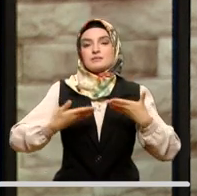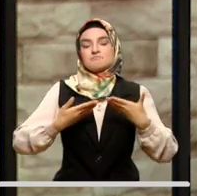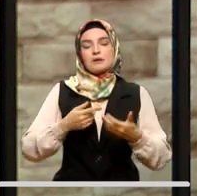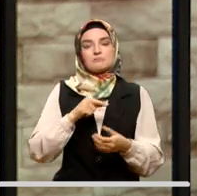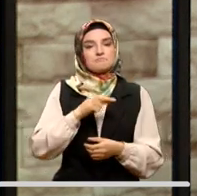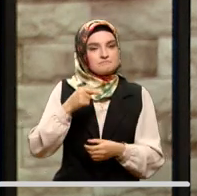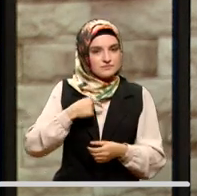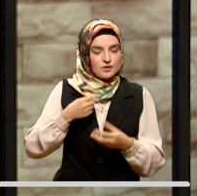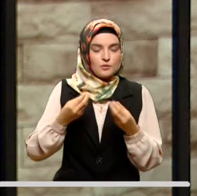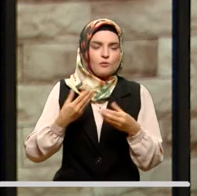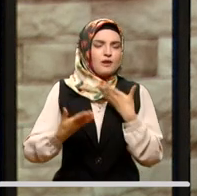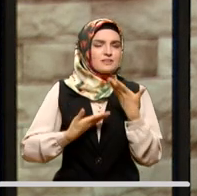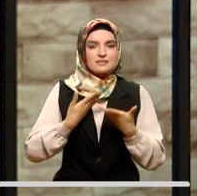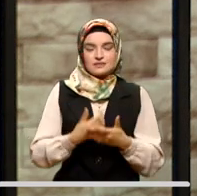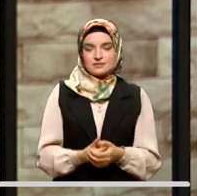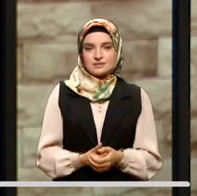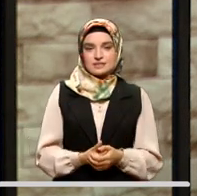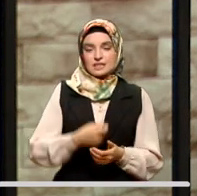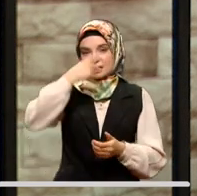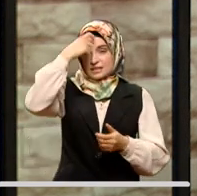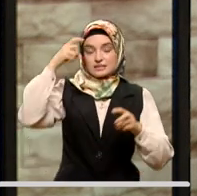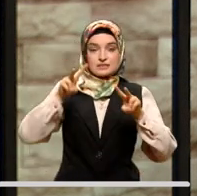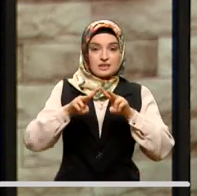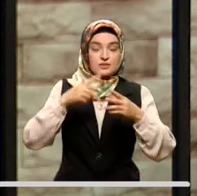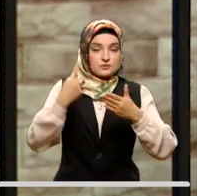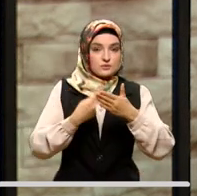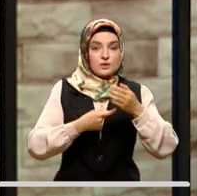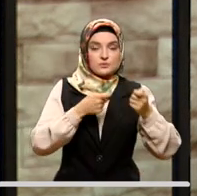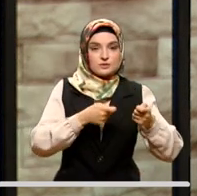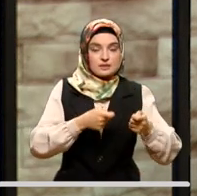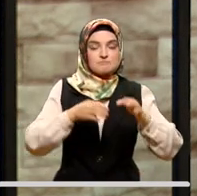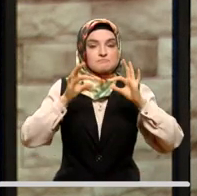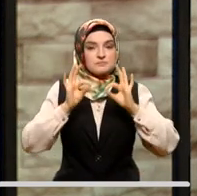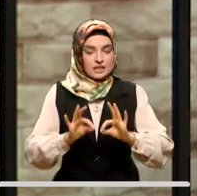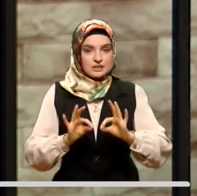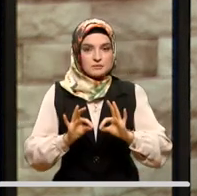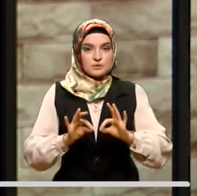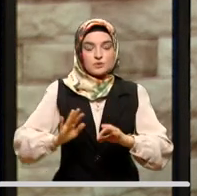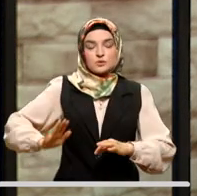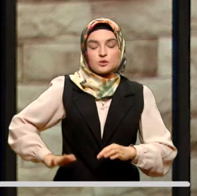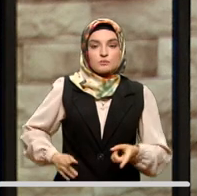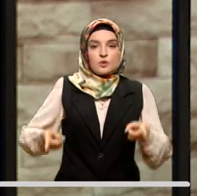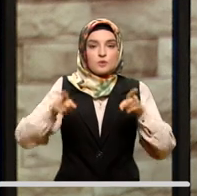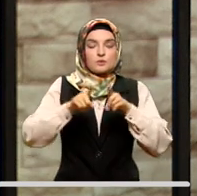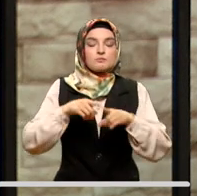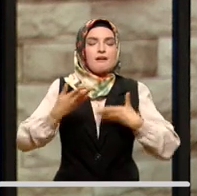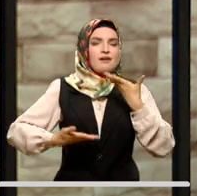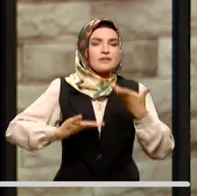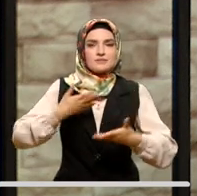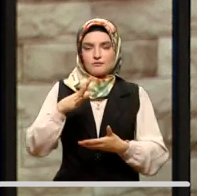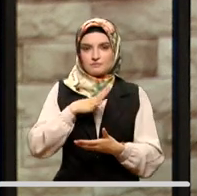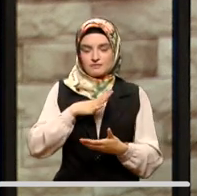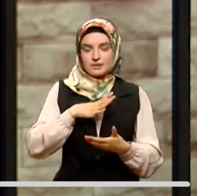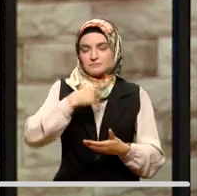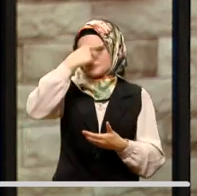heyecanlıyız. Yaz Kur'an kurslarının açılmasıyla, yaz Kur'an kurslarımızda çocuklarımızla buluşmanın heyecanı hepimizi sardı.